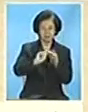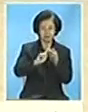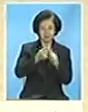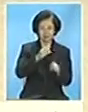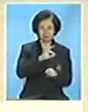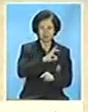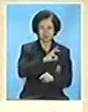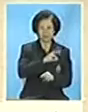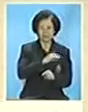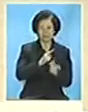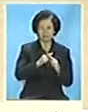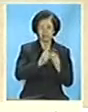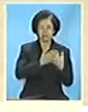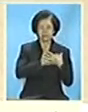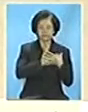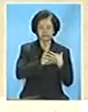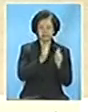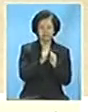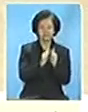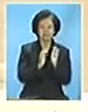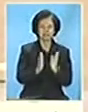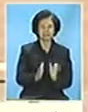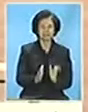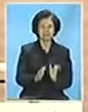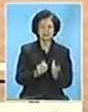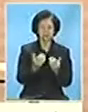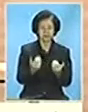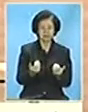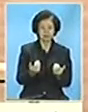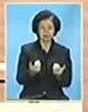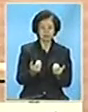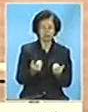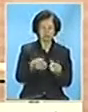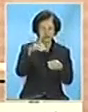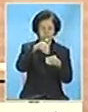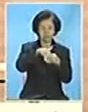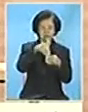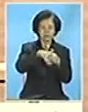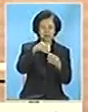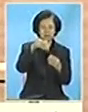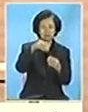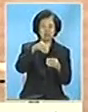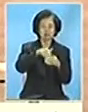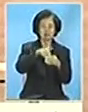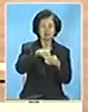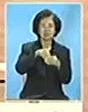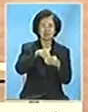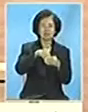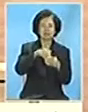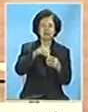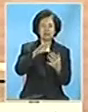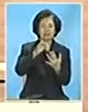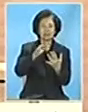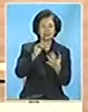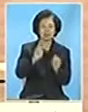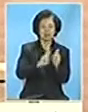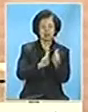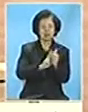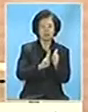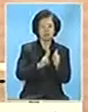ที่รักทุกท่านบัดนี้การลงคะแนนเพื่อเลือกรองประธานวุฒิสภาคนที่หนึ่ง